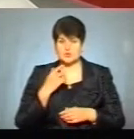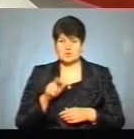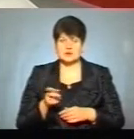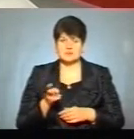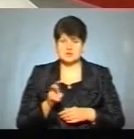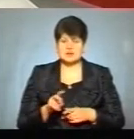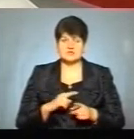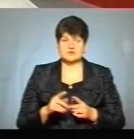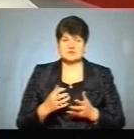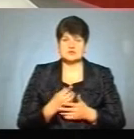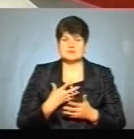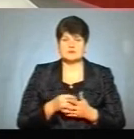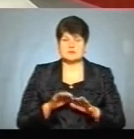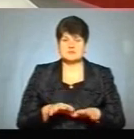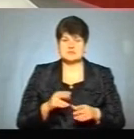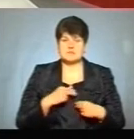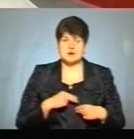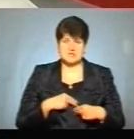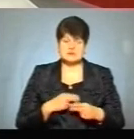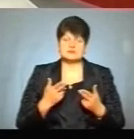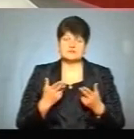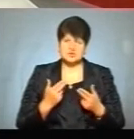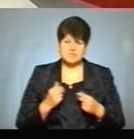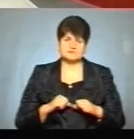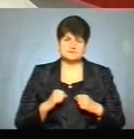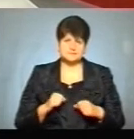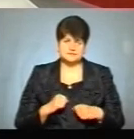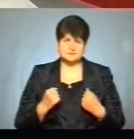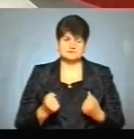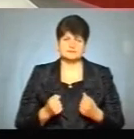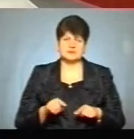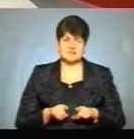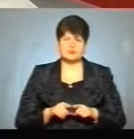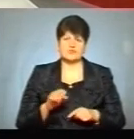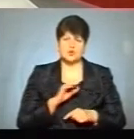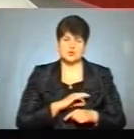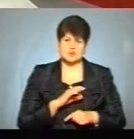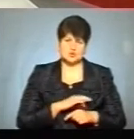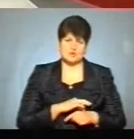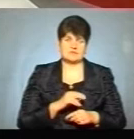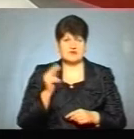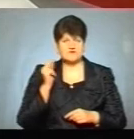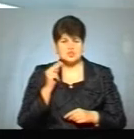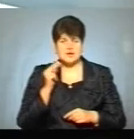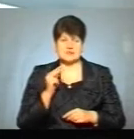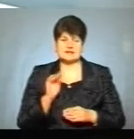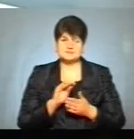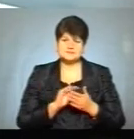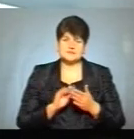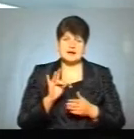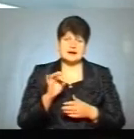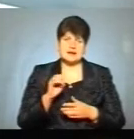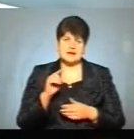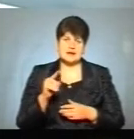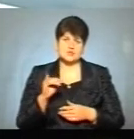швидко знайшла своє місце праці. Звичайно, прикладається максимум зусиль. Ми також використовуємо навчання, як скласти резюме.